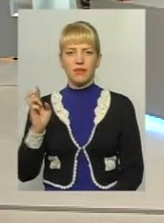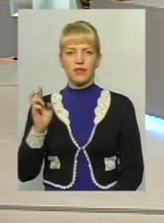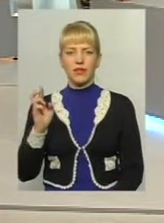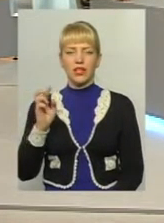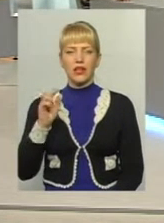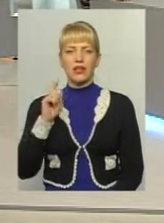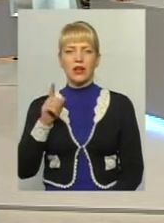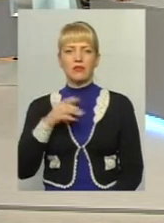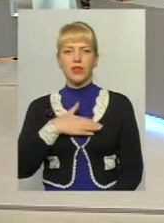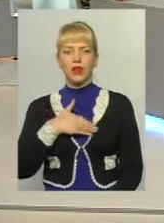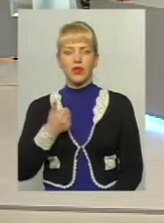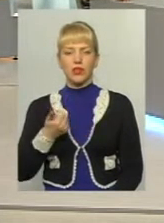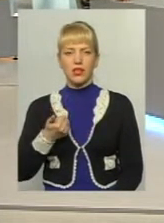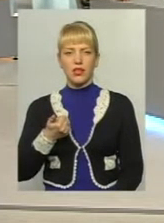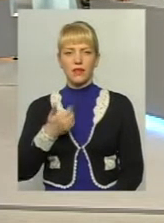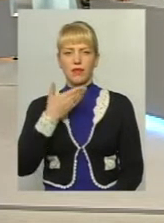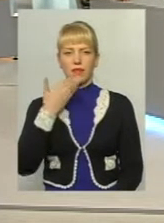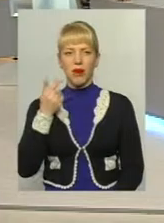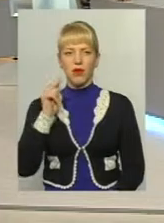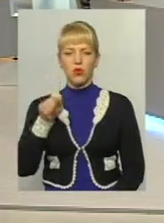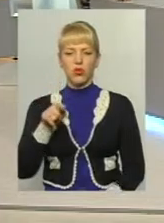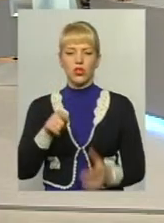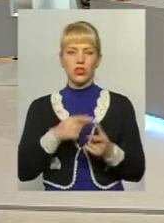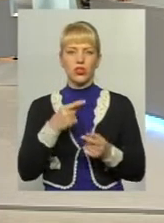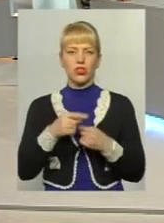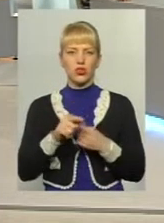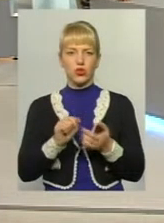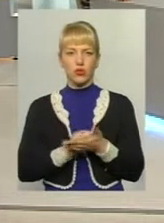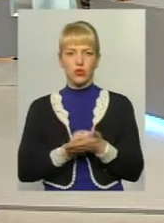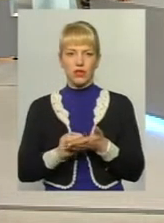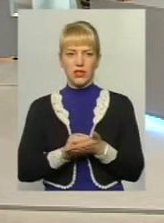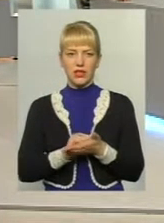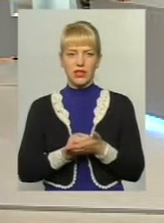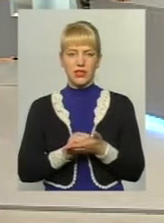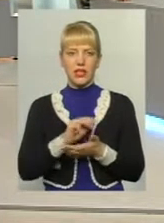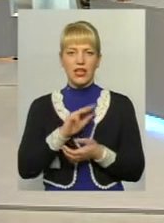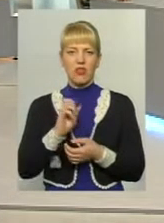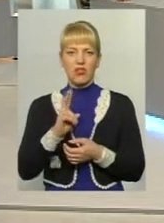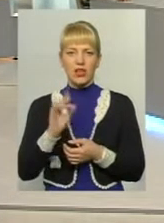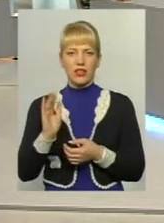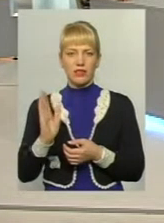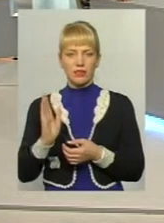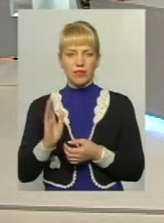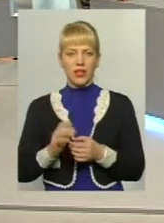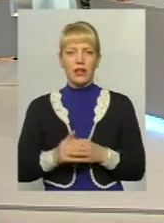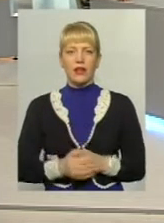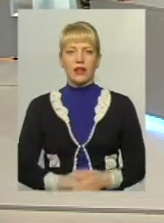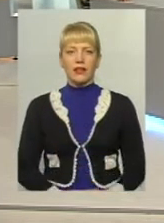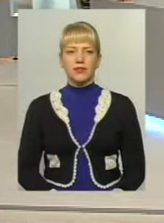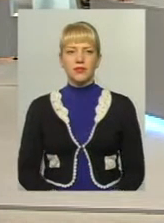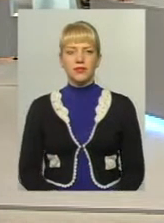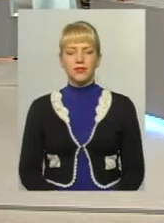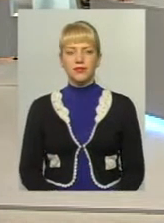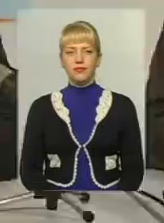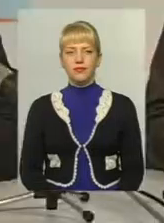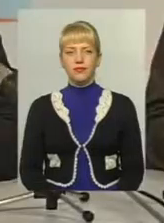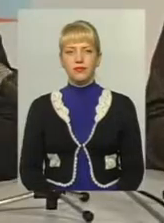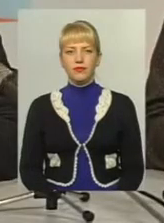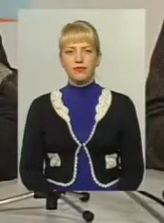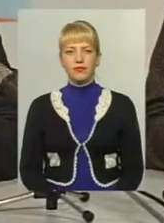документації, з станом тих самих будинків. Ну, проблеми при утворенні